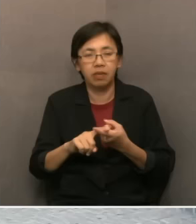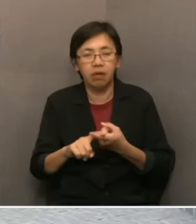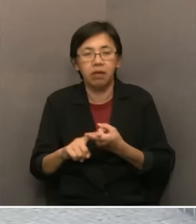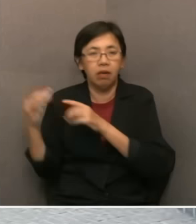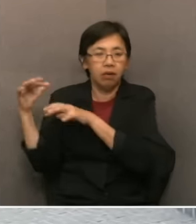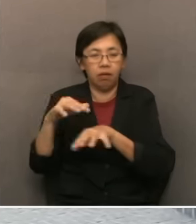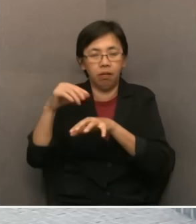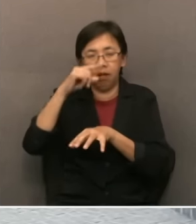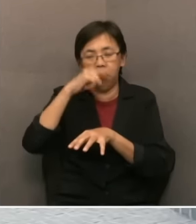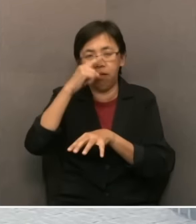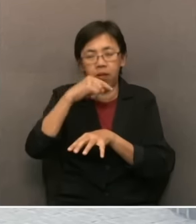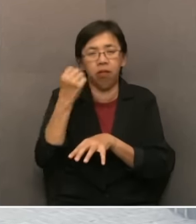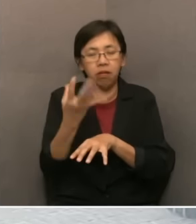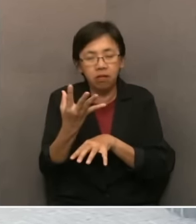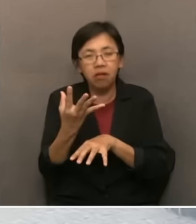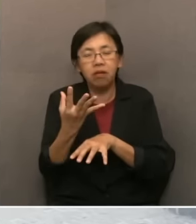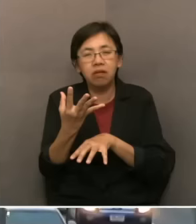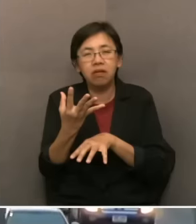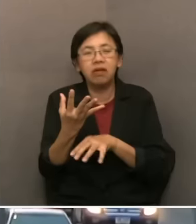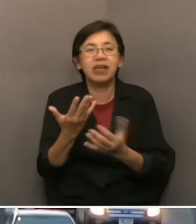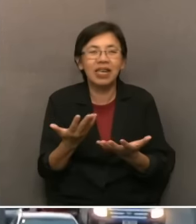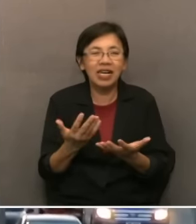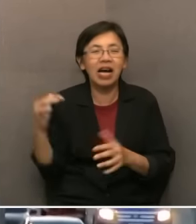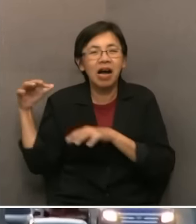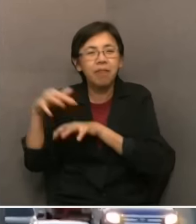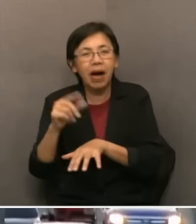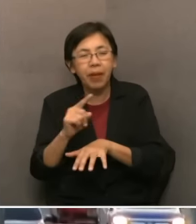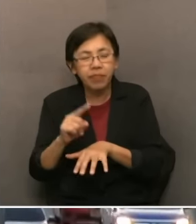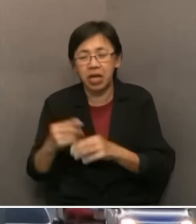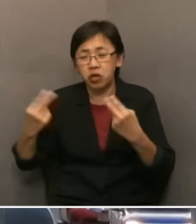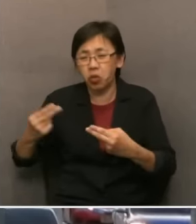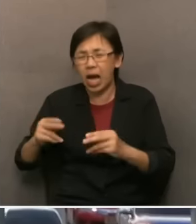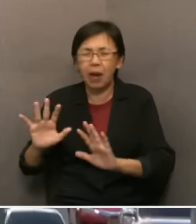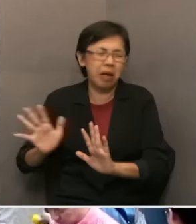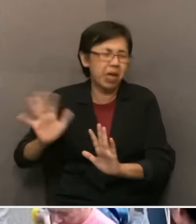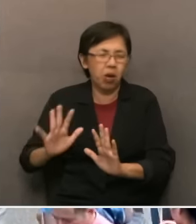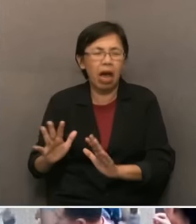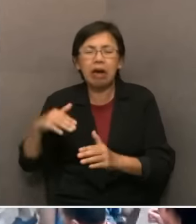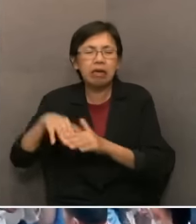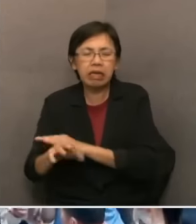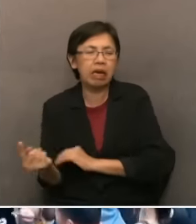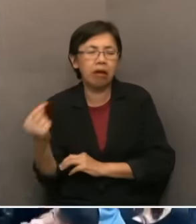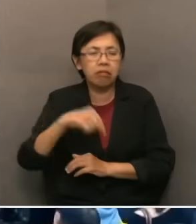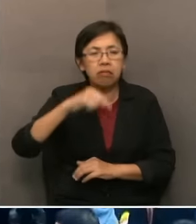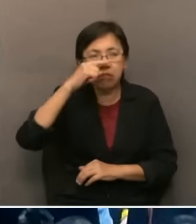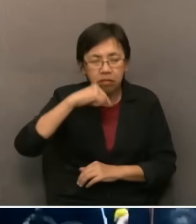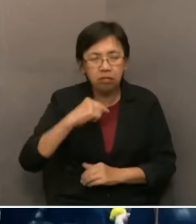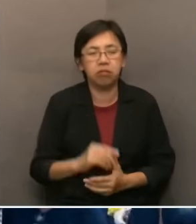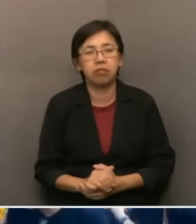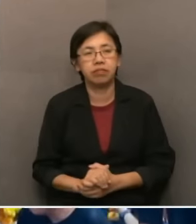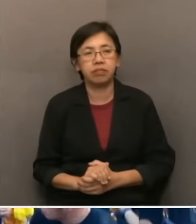ไทยมากก็จริงแต่มันก็จะเป็นลักษณะของการมารู้แบบของการหนีสงครามแล้วก็ทำให้เรื่อง